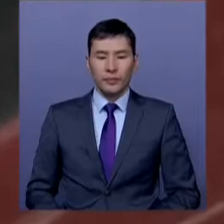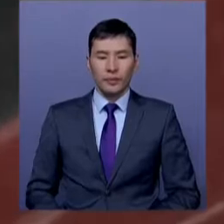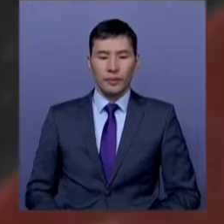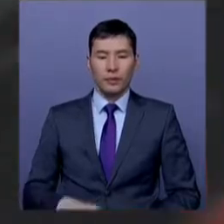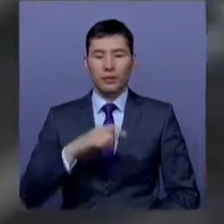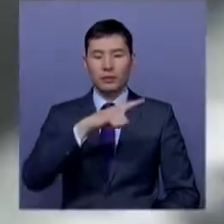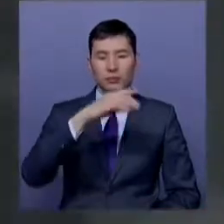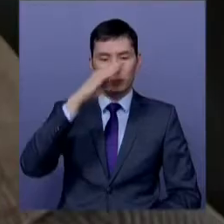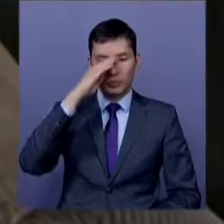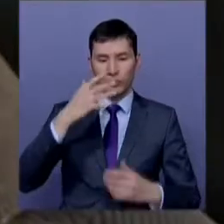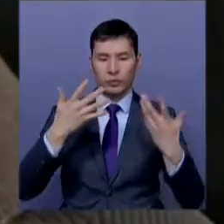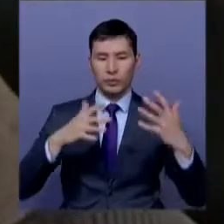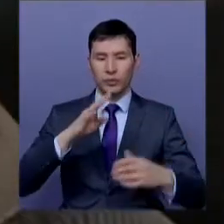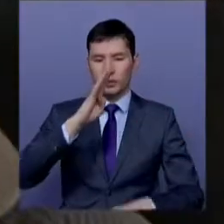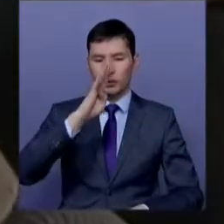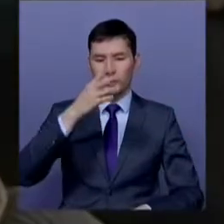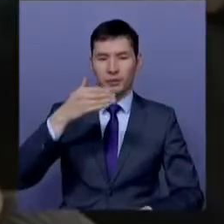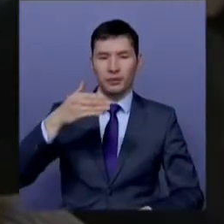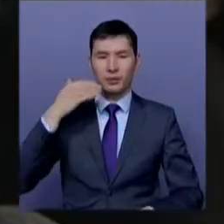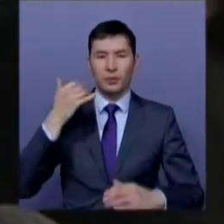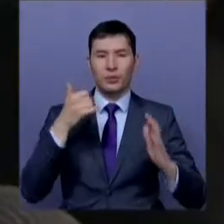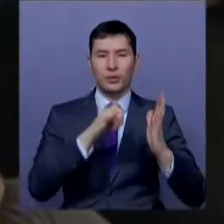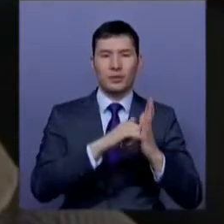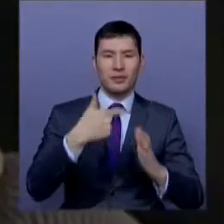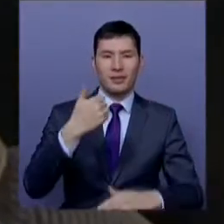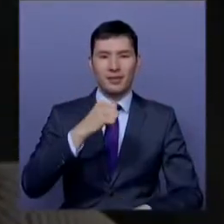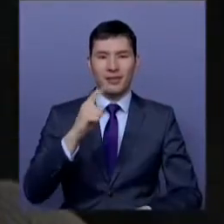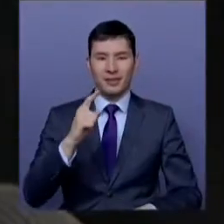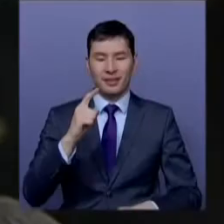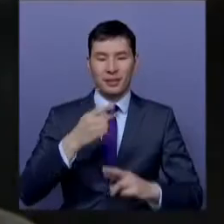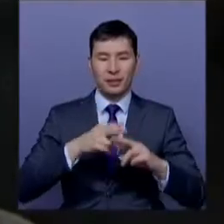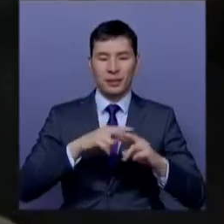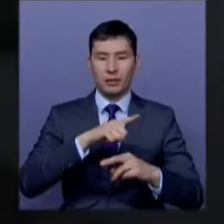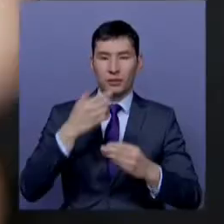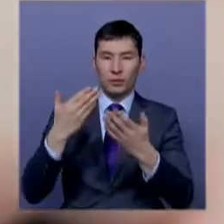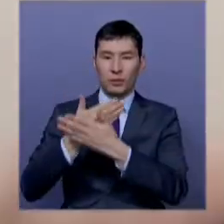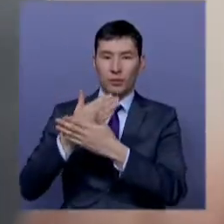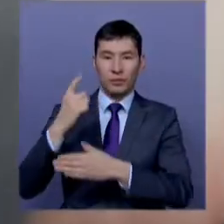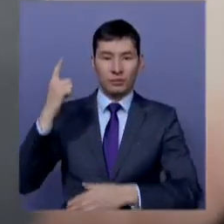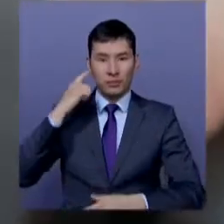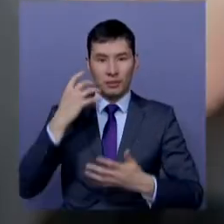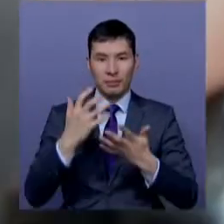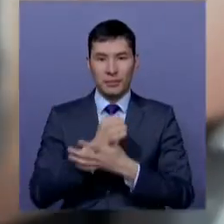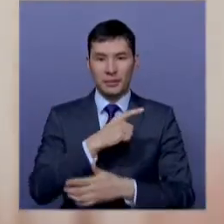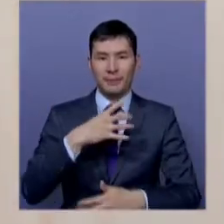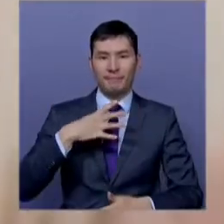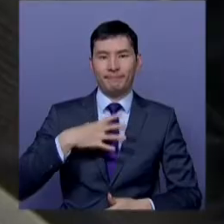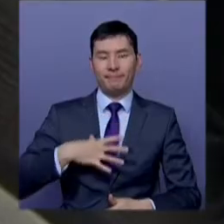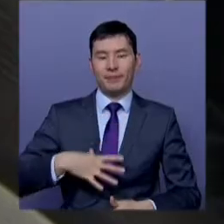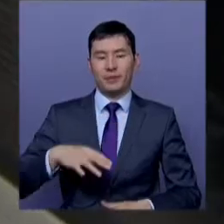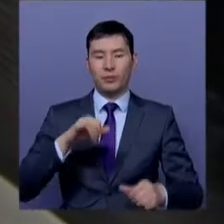Абуов көлігіне 4 жыл бұрын газ багын орнатқан. Бұл жаңашылдықты естіп қайран қалдым дейді. Себебі көп көшелерде, қоғамдық